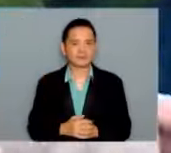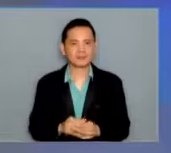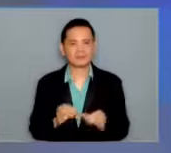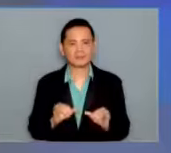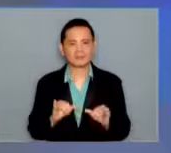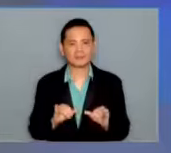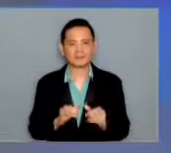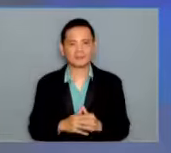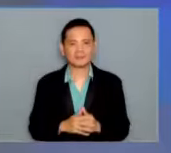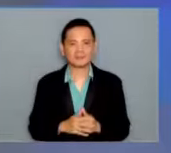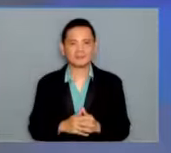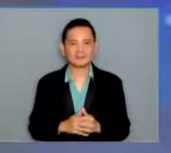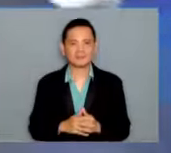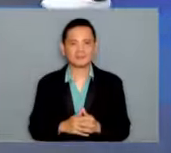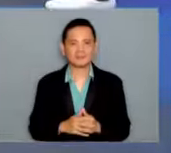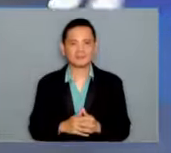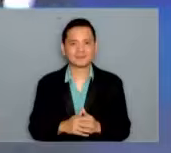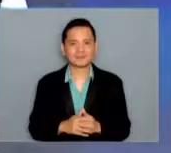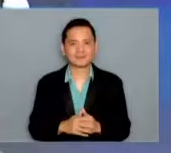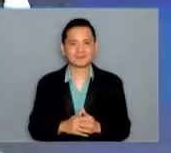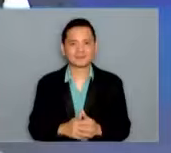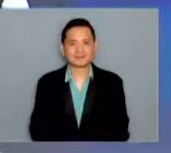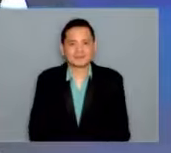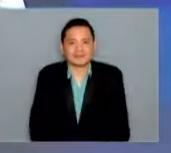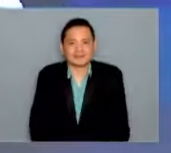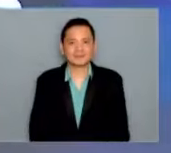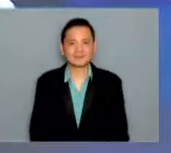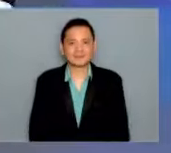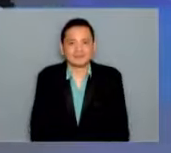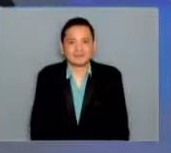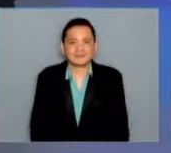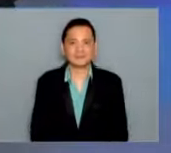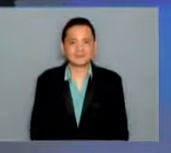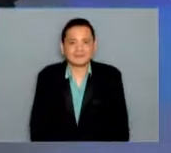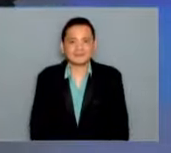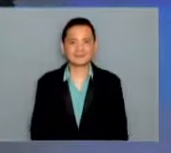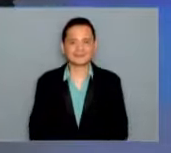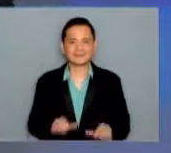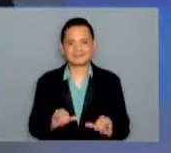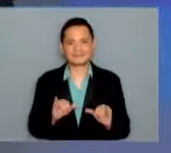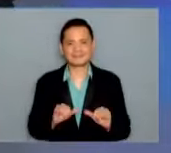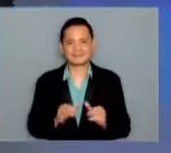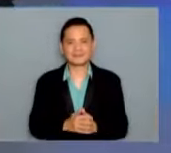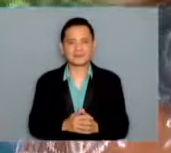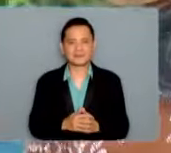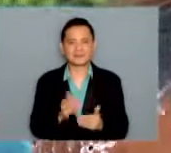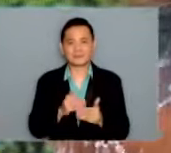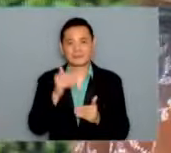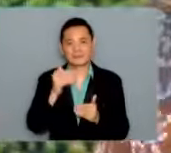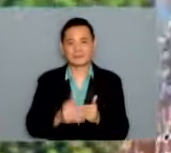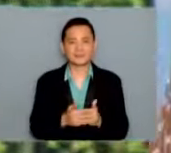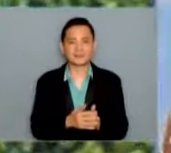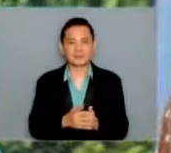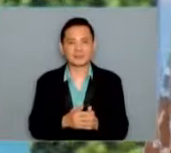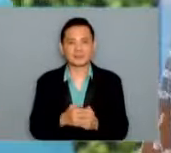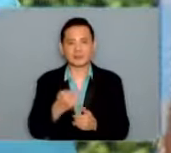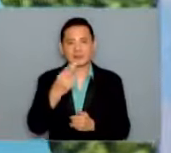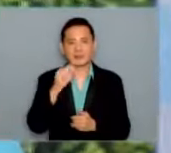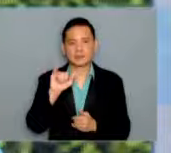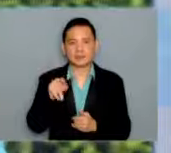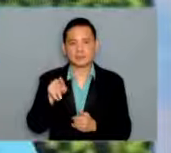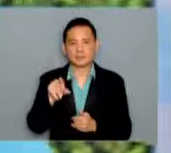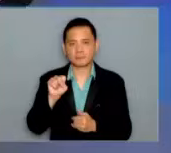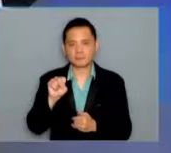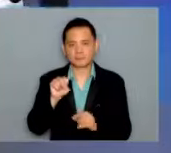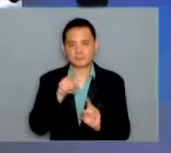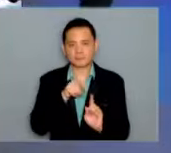pinatanong ko, kung nasa yung laruan mo. May kasama pang iling yun. Saka nag-homework ka na. And then, ano naman, sa hip rotation naman. So, konting space.